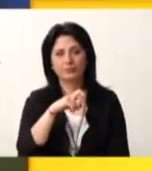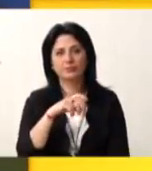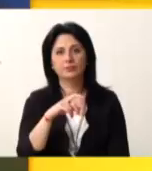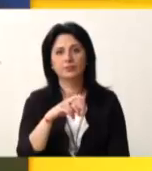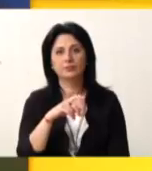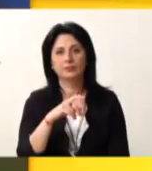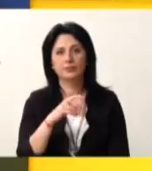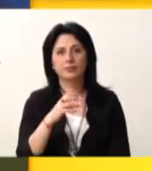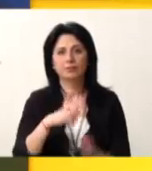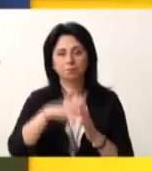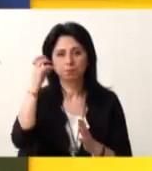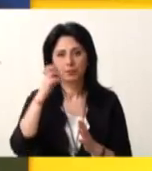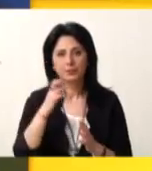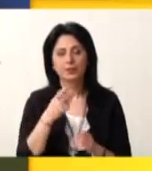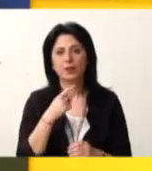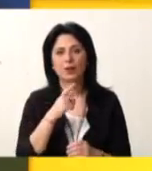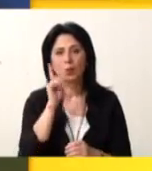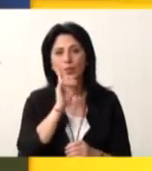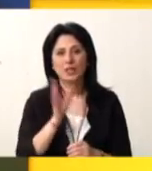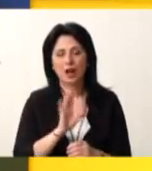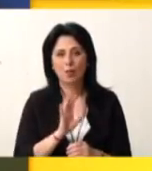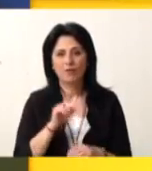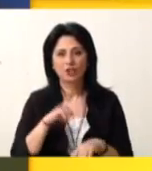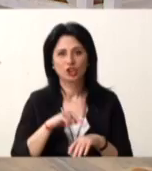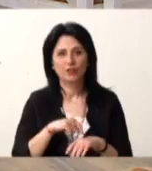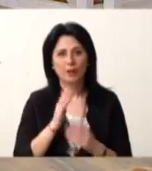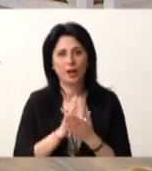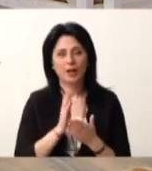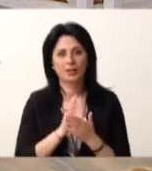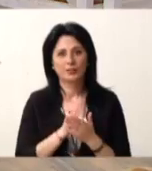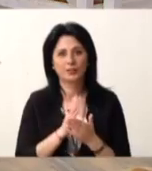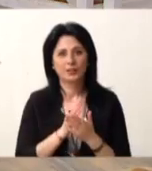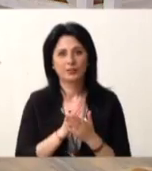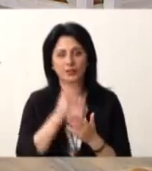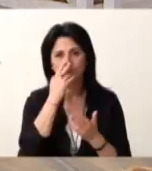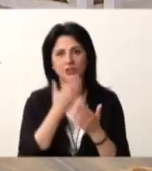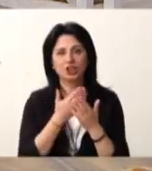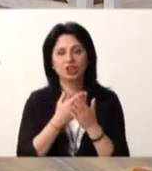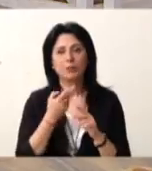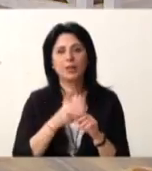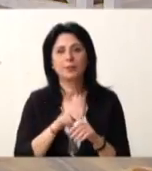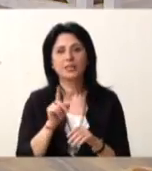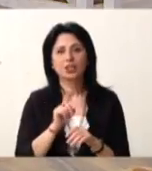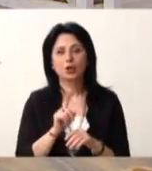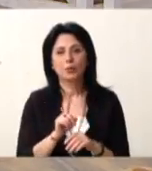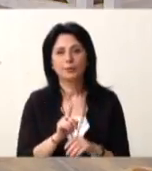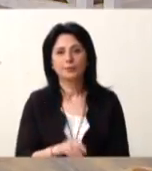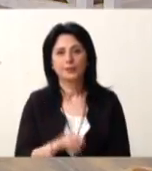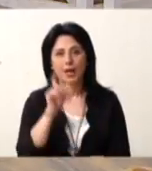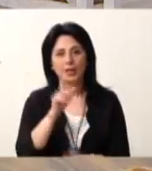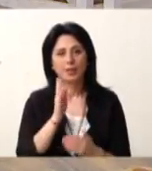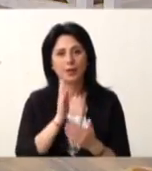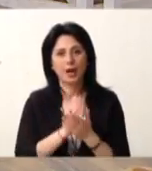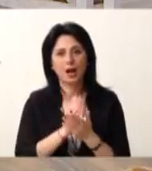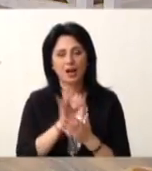იგივე ამოქარვება, უსიამოვნო შეგრძნებები არის მინიშნება იმაზე, რომ ადამიანს